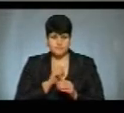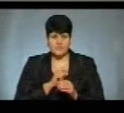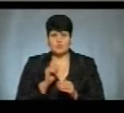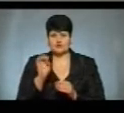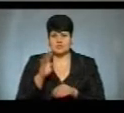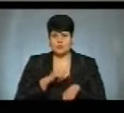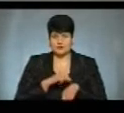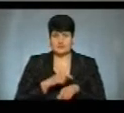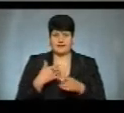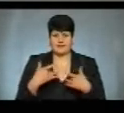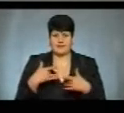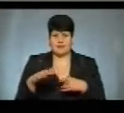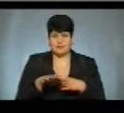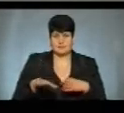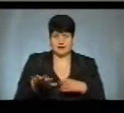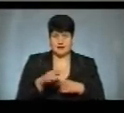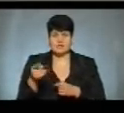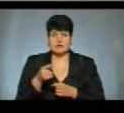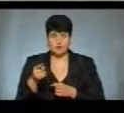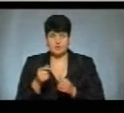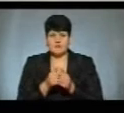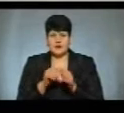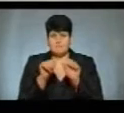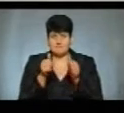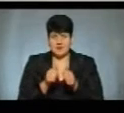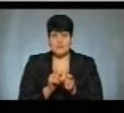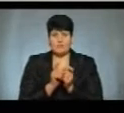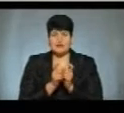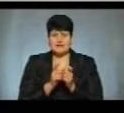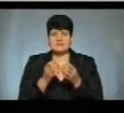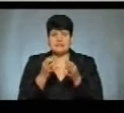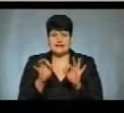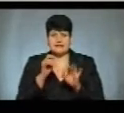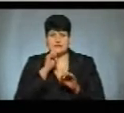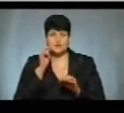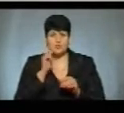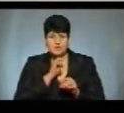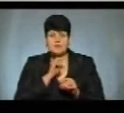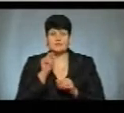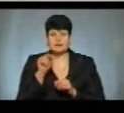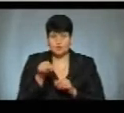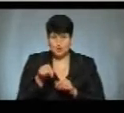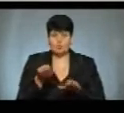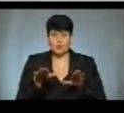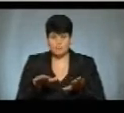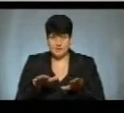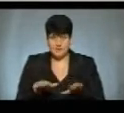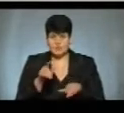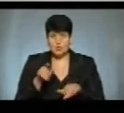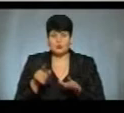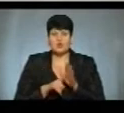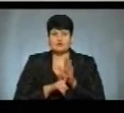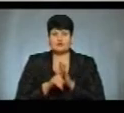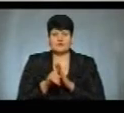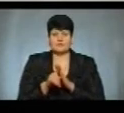ми знаходимося на театральному майдані Тернополя біля пам'ятника борцям за незалежність України. Саме на цьому місці люди